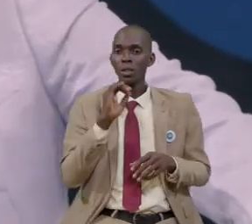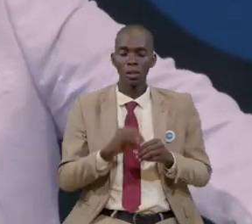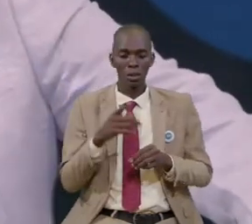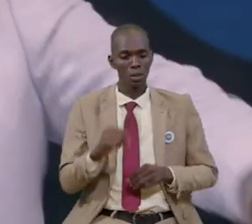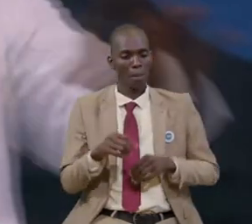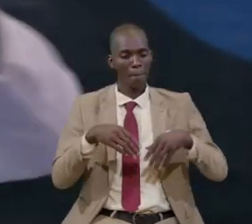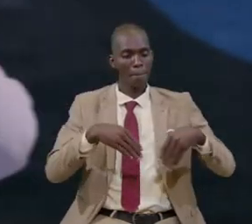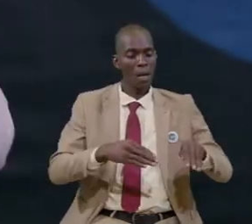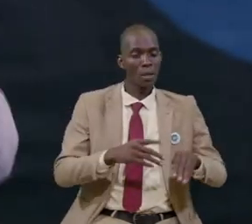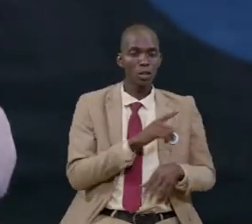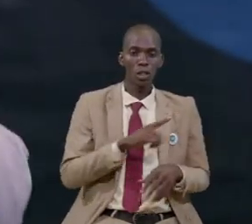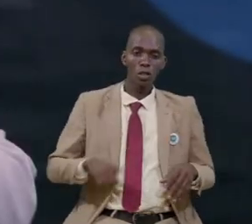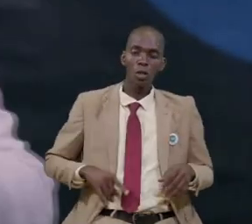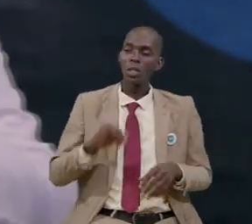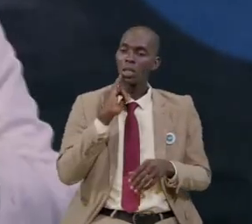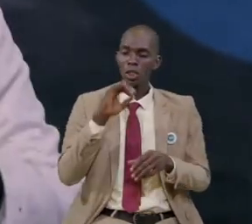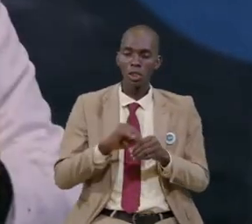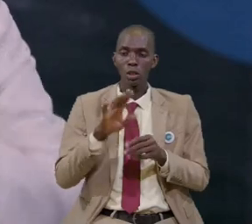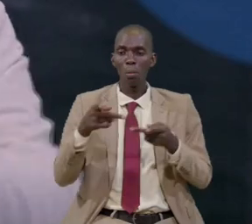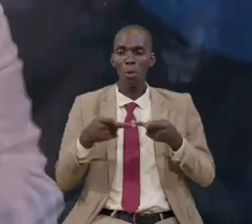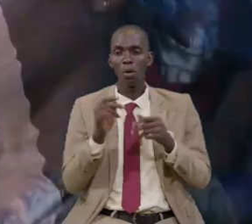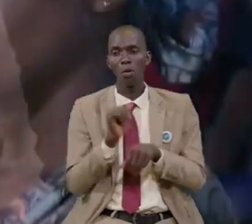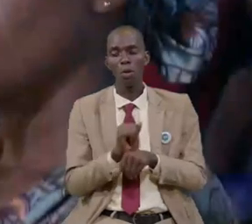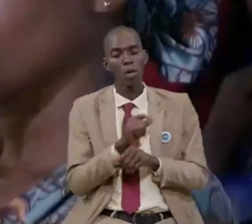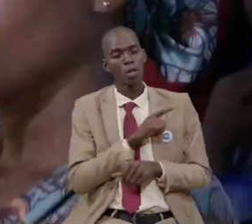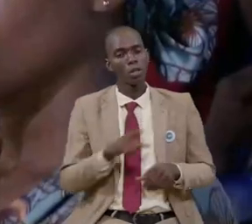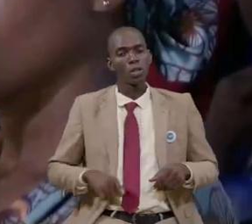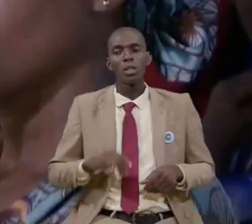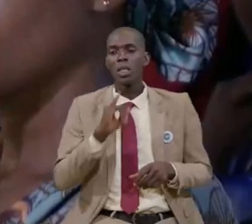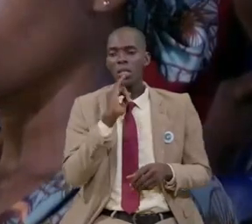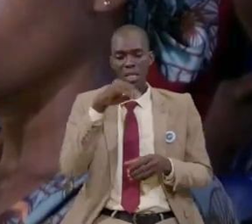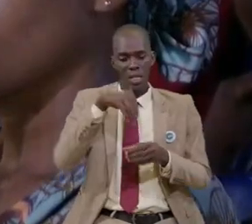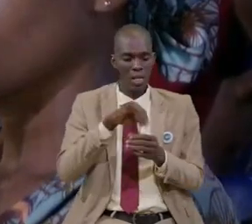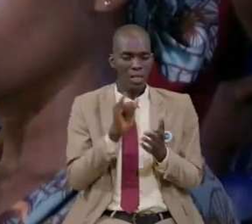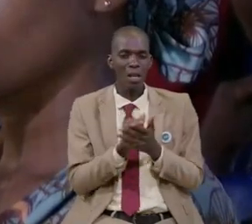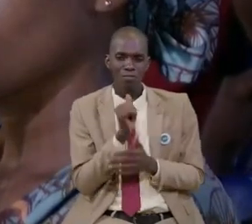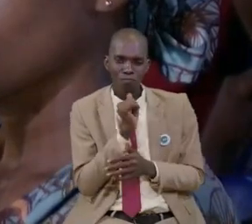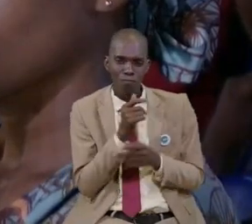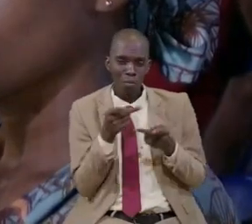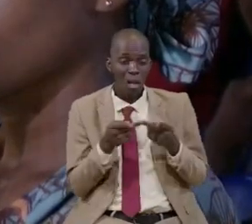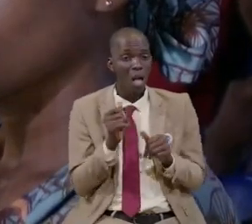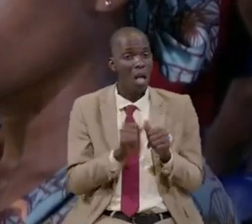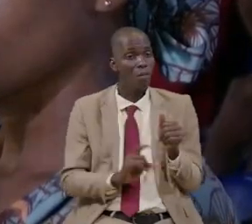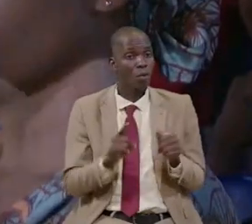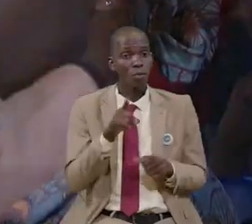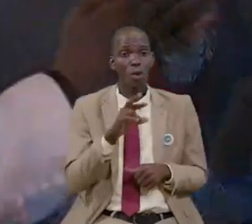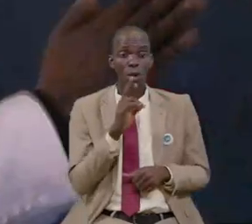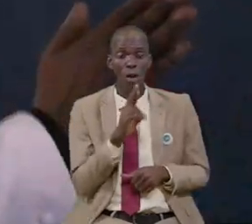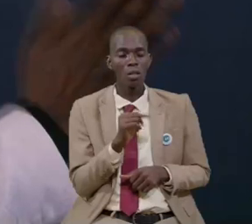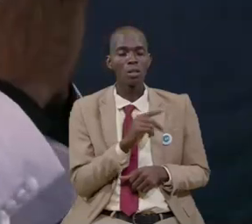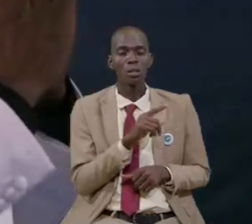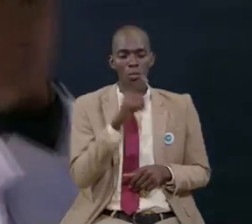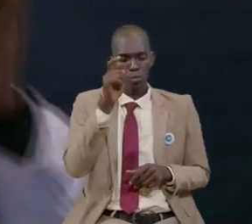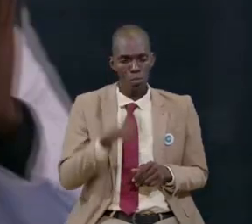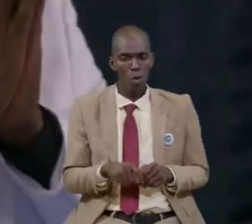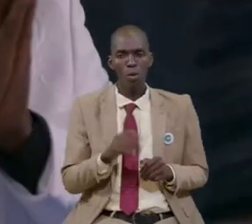loi au bureau, la loi est dans ce lieu secret. Partout où vous allez, alors vous demeurez